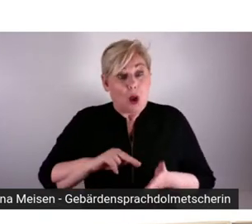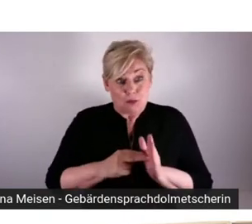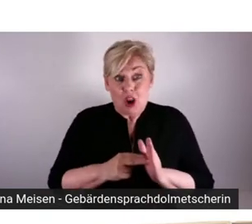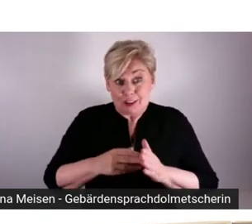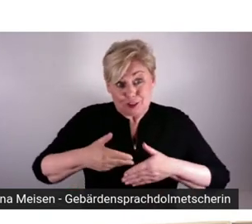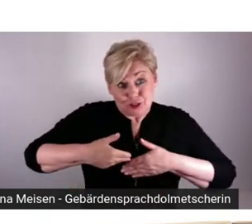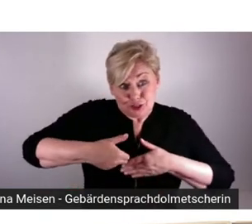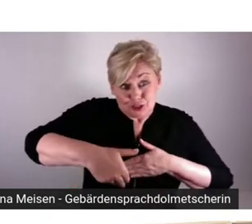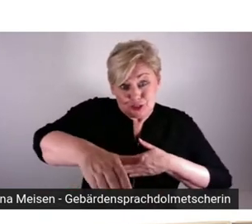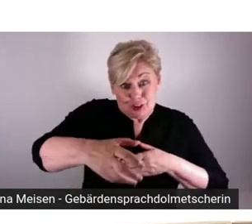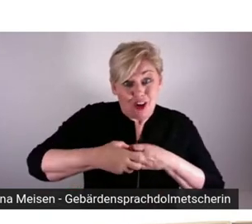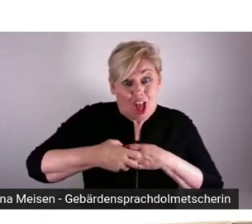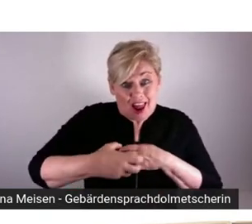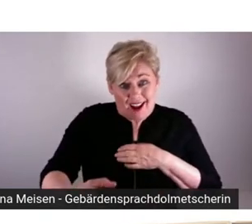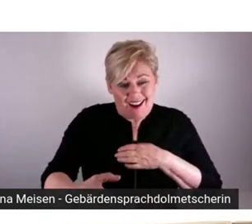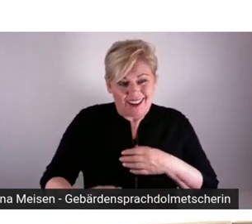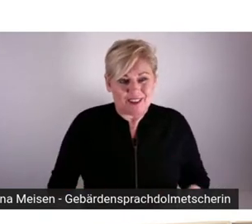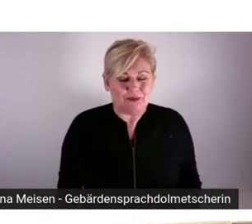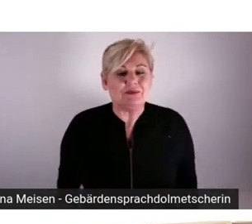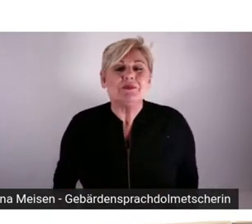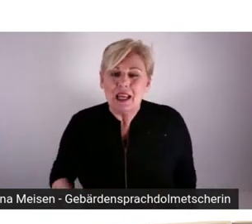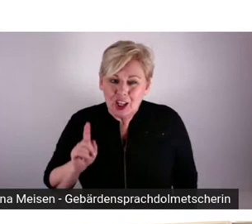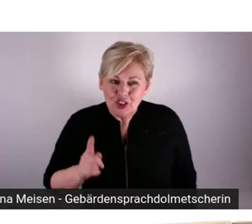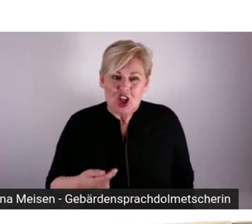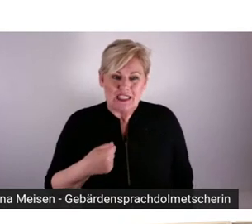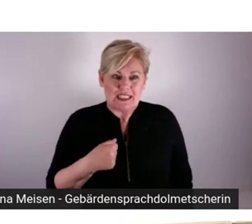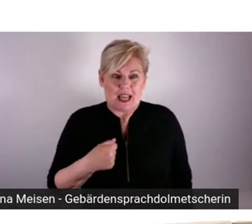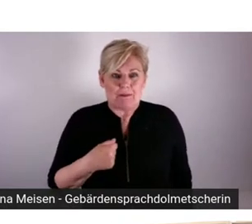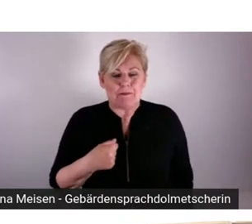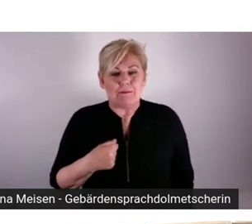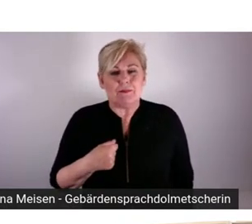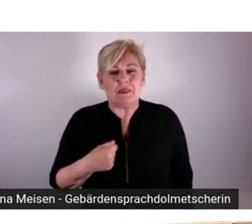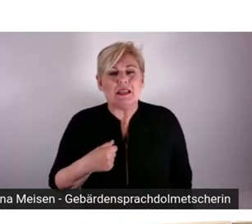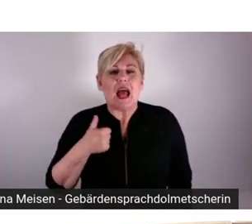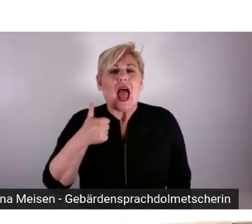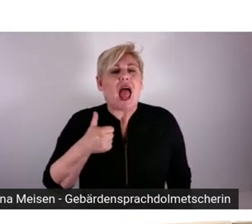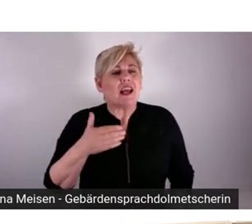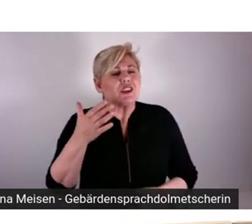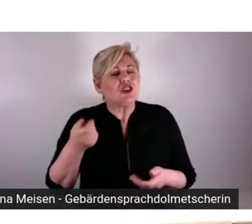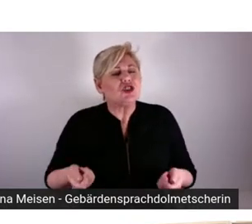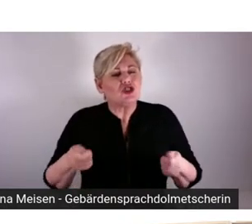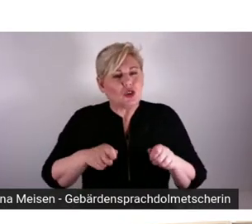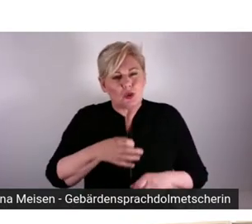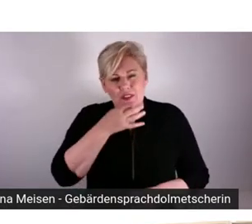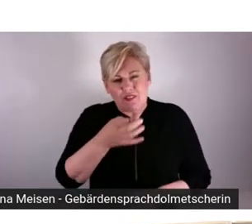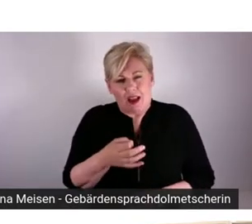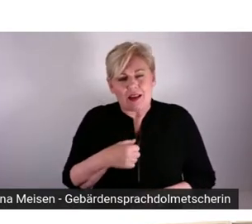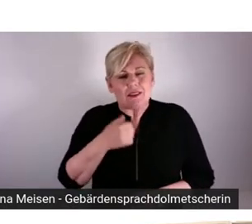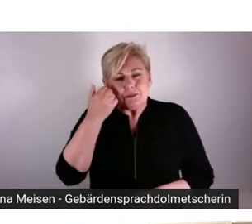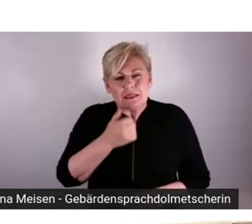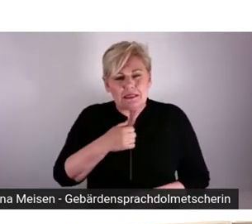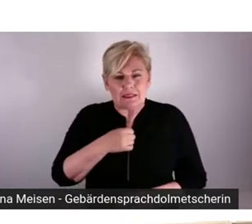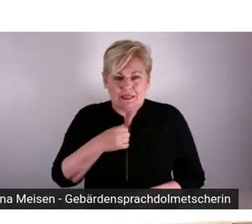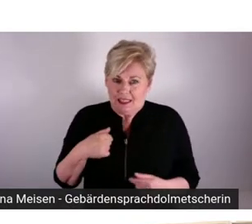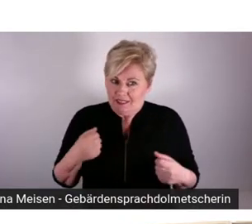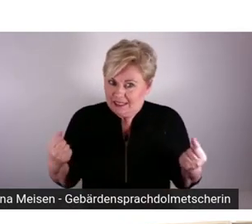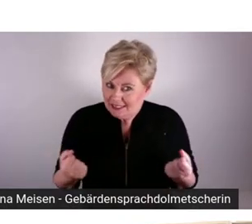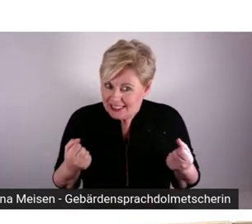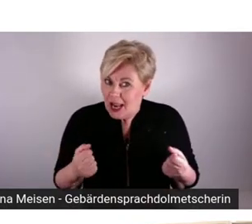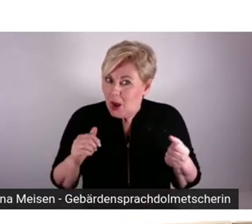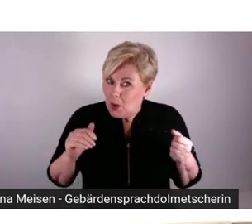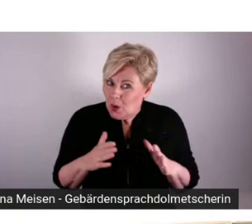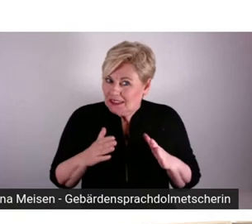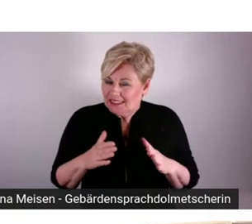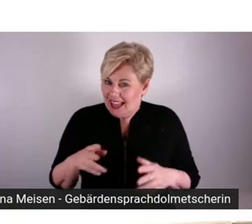noch lange weiterführen. Ich möchte trotzdem eine Schlussfrage stellen und bitte um, wir haben das trainiert, eine kurze